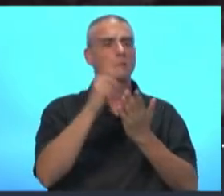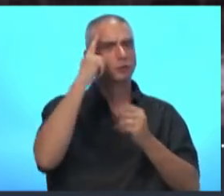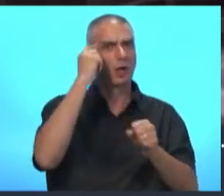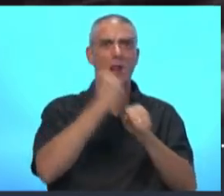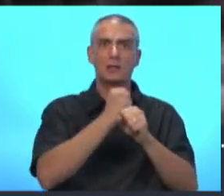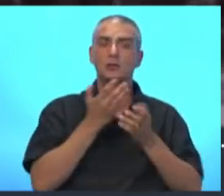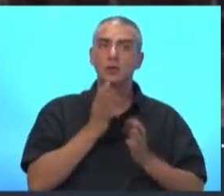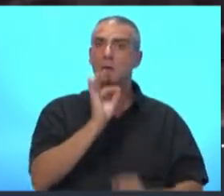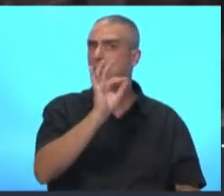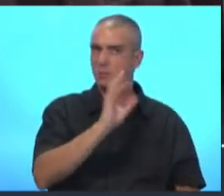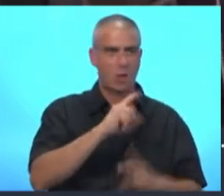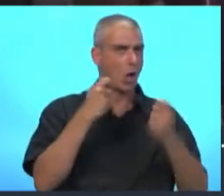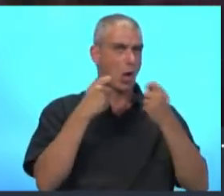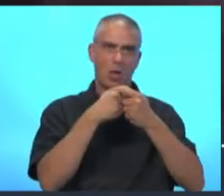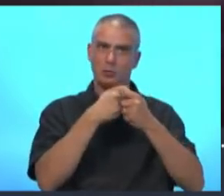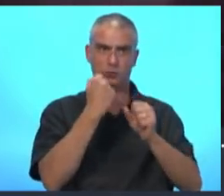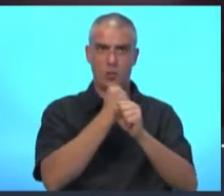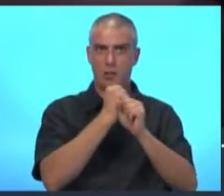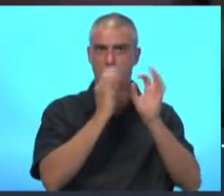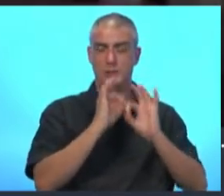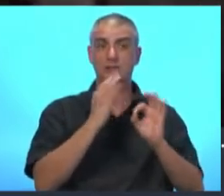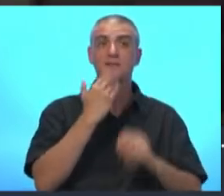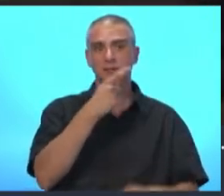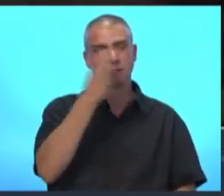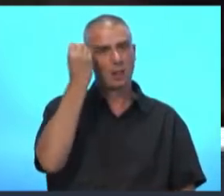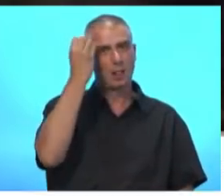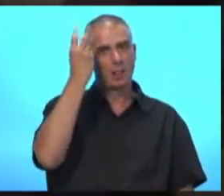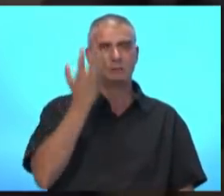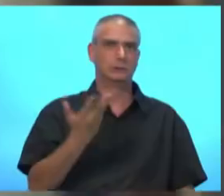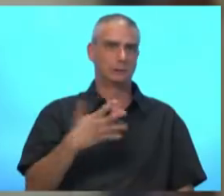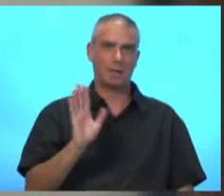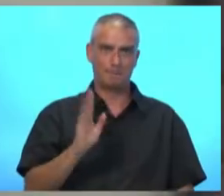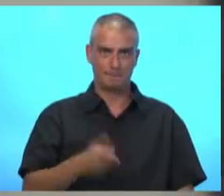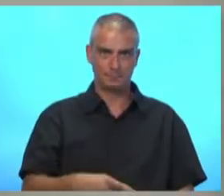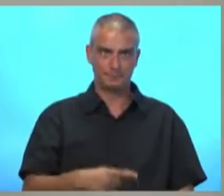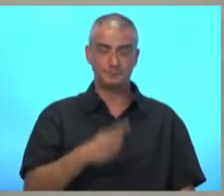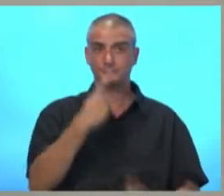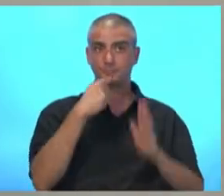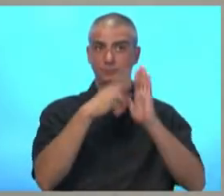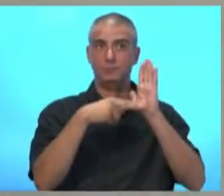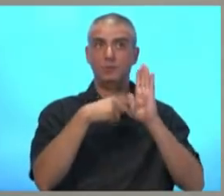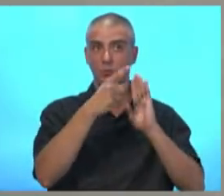שלבנה איסלאם אין קשר למעשה ושבישראל תופלים עליו האשמות שווא. תמונתו, יש